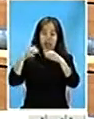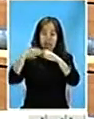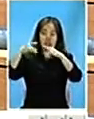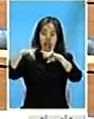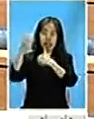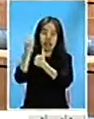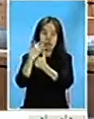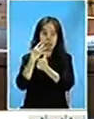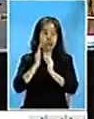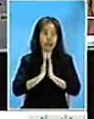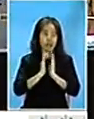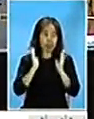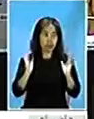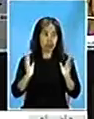ม